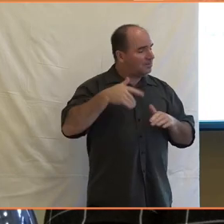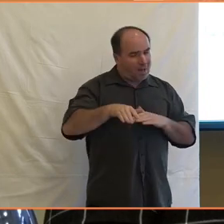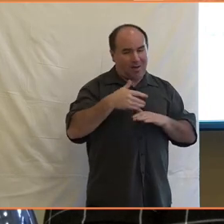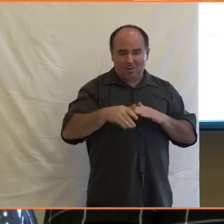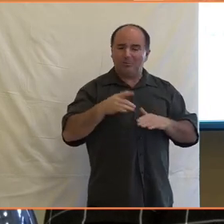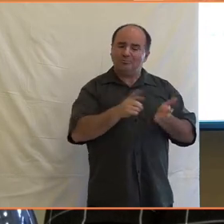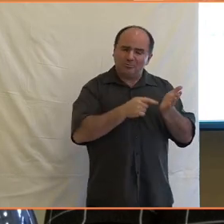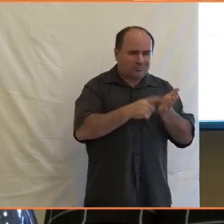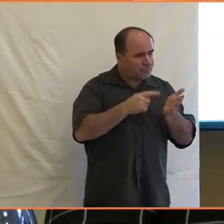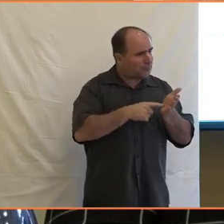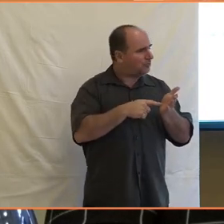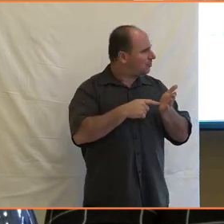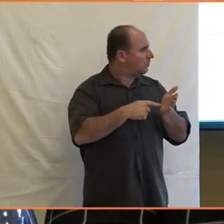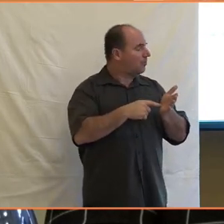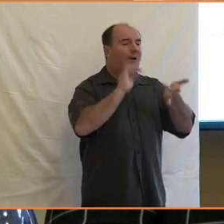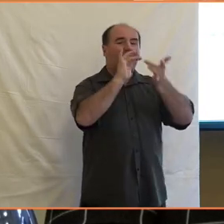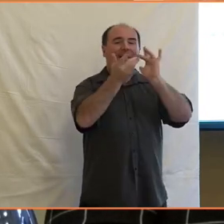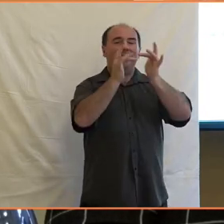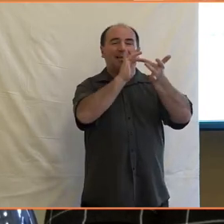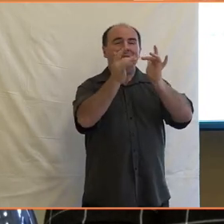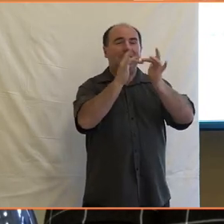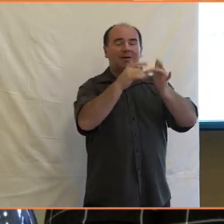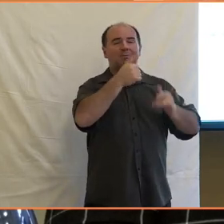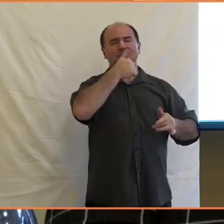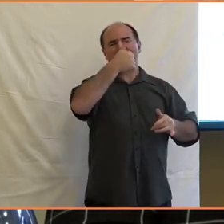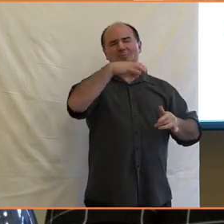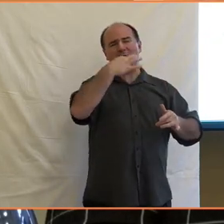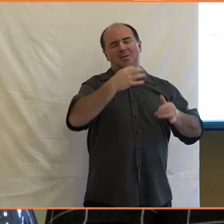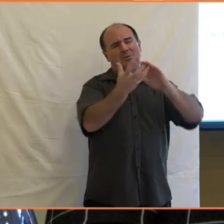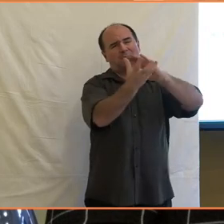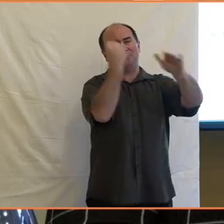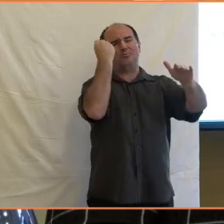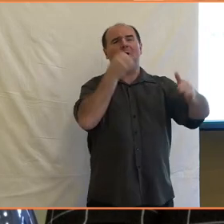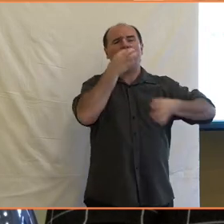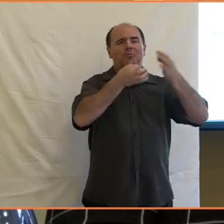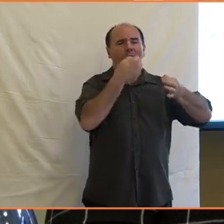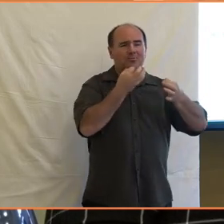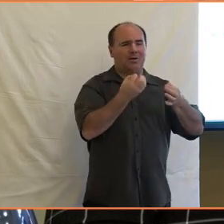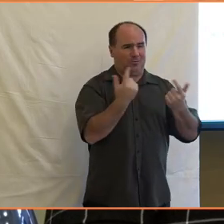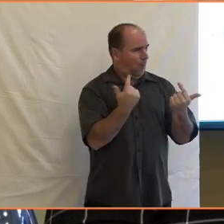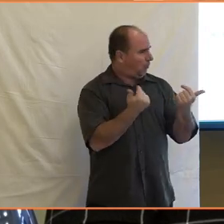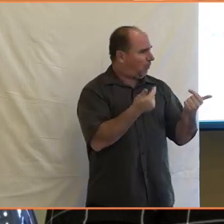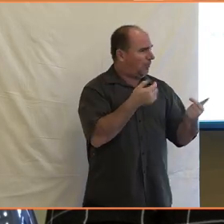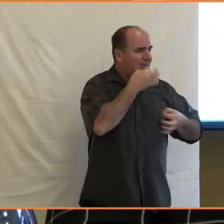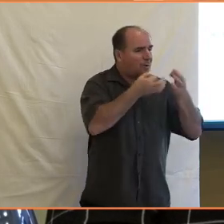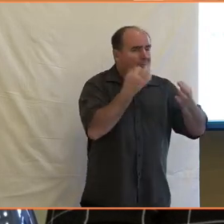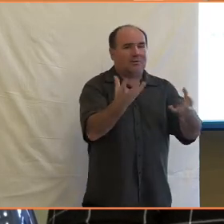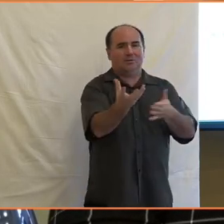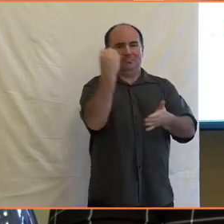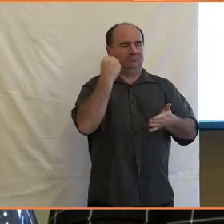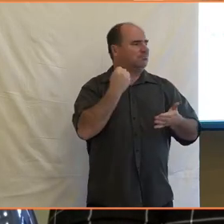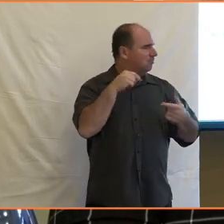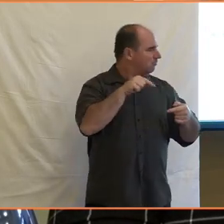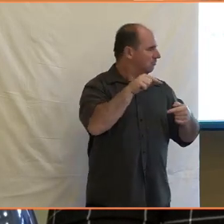pouze na internet jako jediný dostupný zdroj vlastně informací. A je tady jako velké množství dalších zdrojů, třeba u